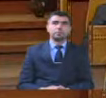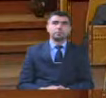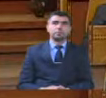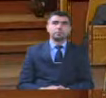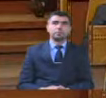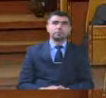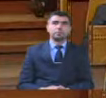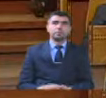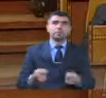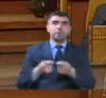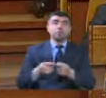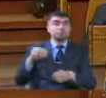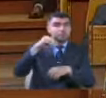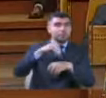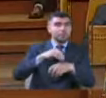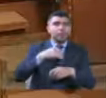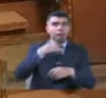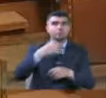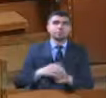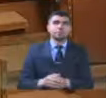لأن تاهي وعدت بها